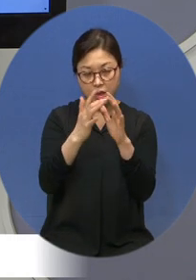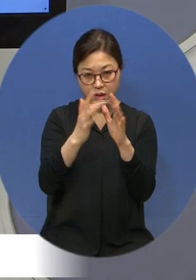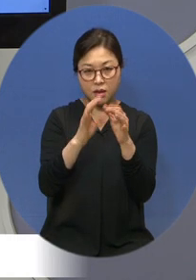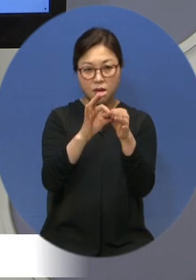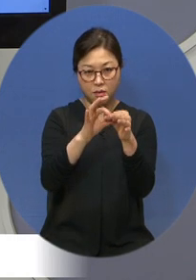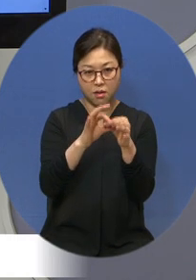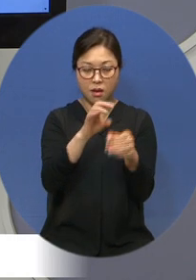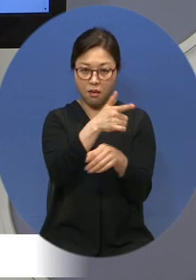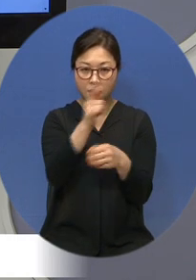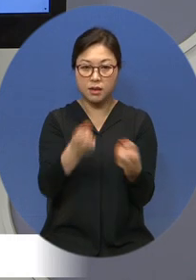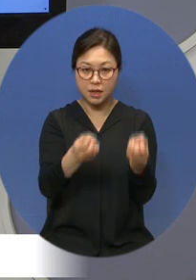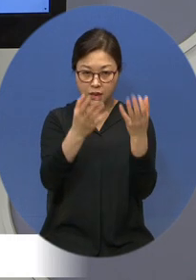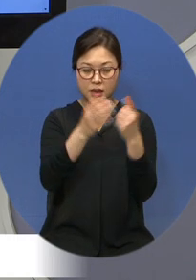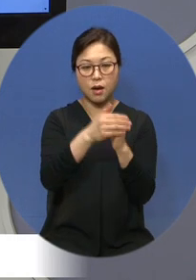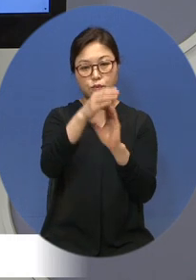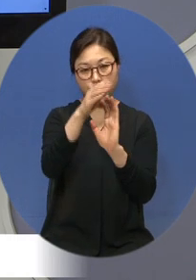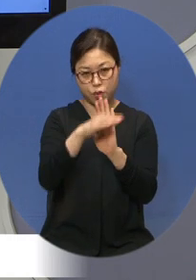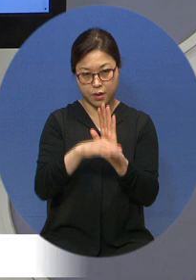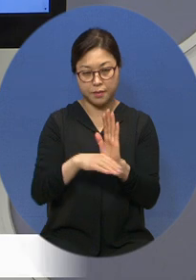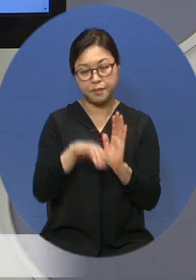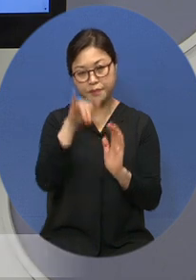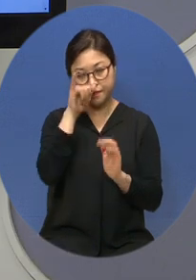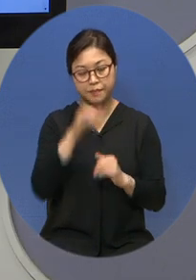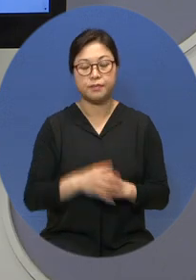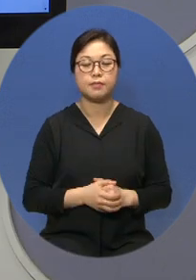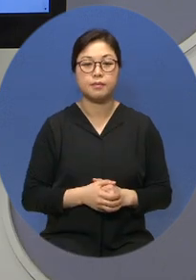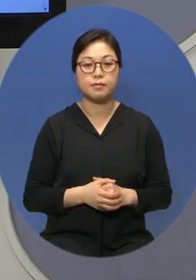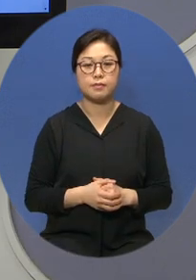다양한 이벤트와 프로그램으로 진행됩니다